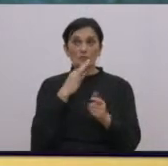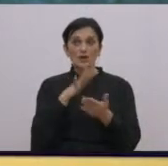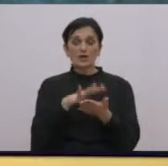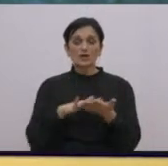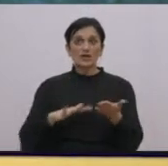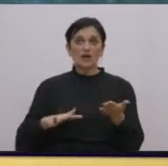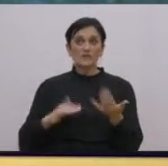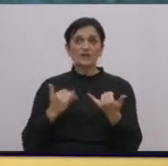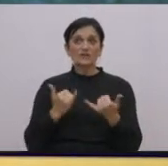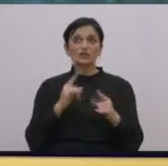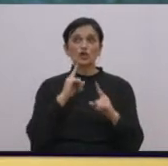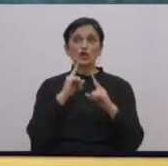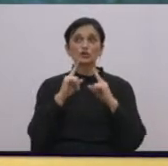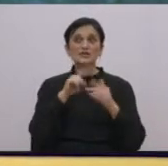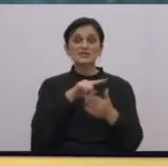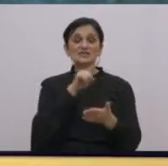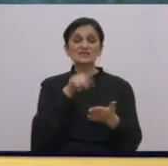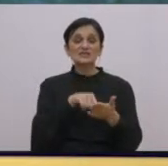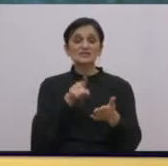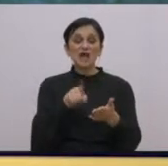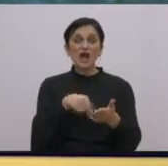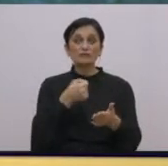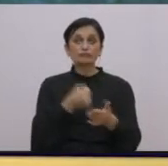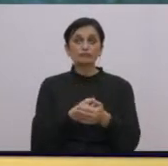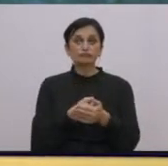ce nimu șaubis, ce nimu